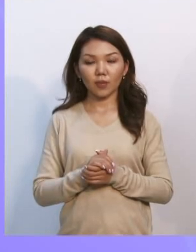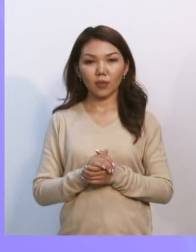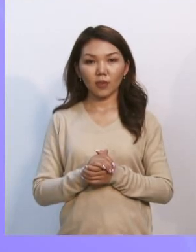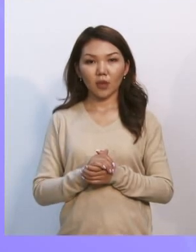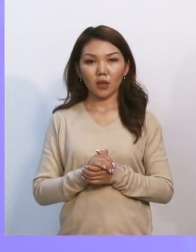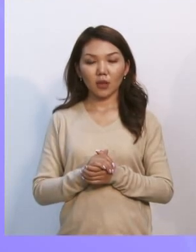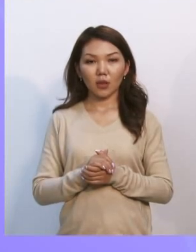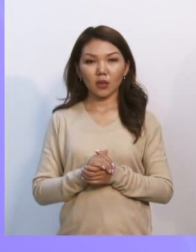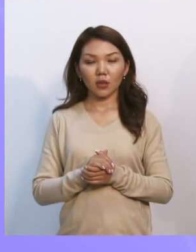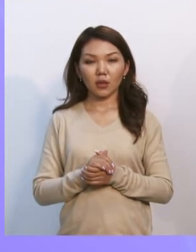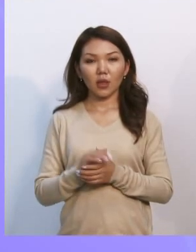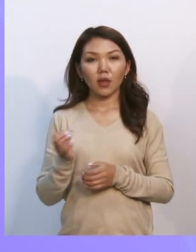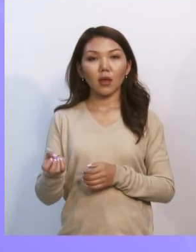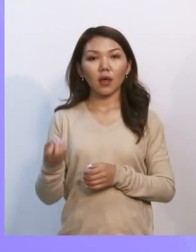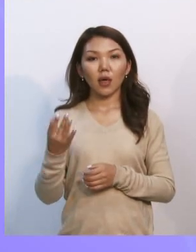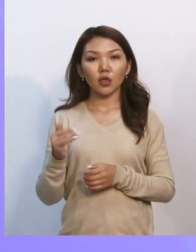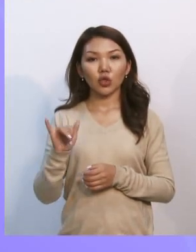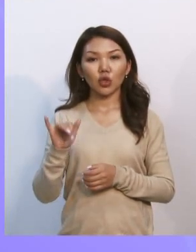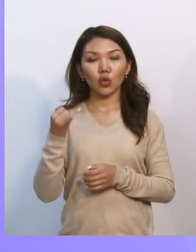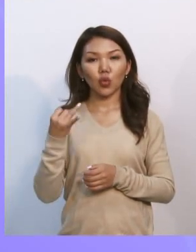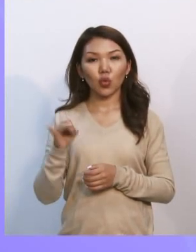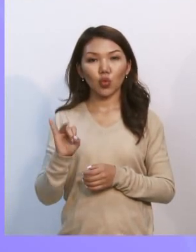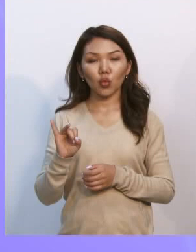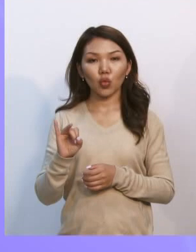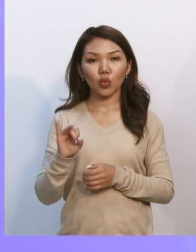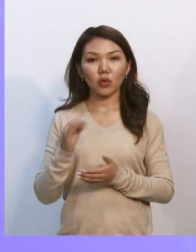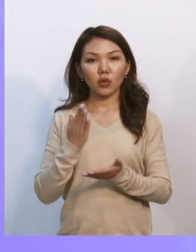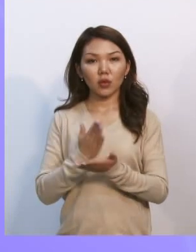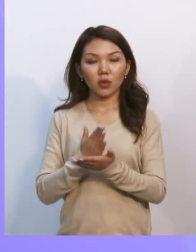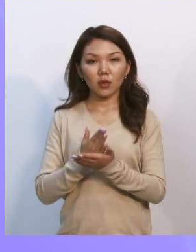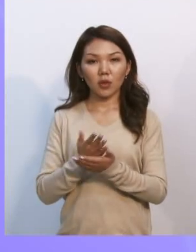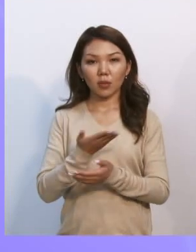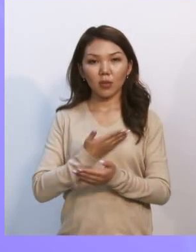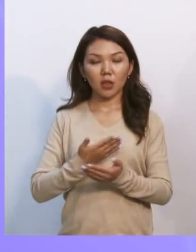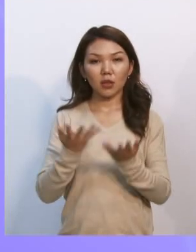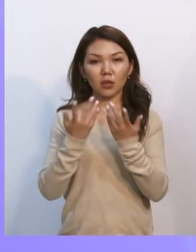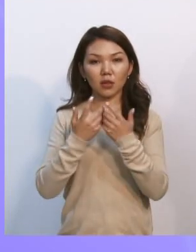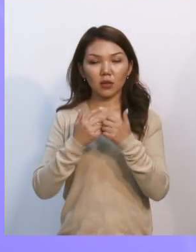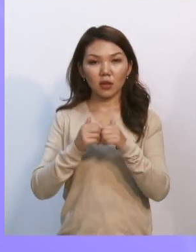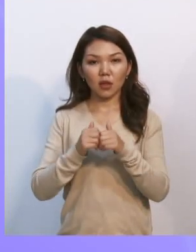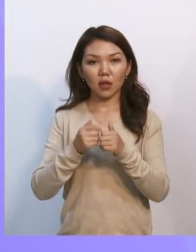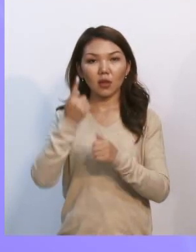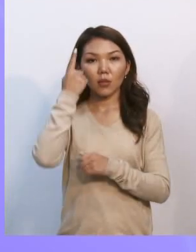Дагы канча уй деп айтсак болот? Биз санаганды билебиз балдар, онго чейин.